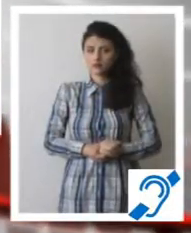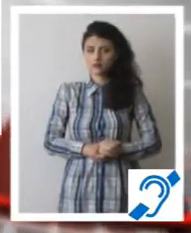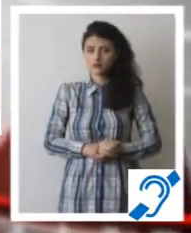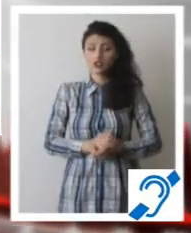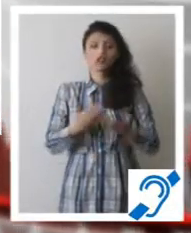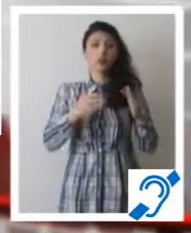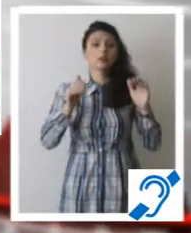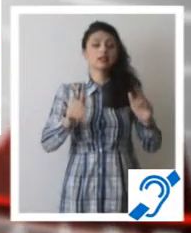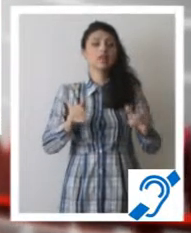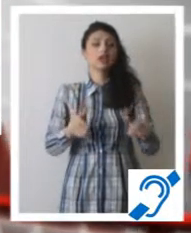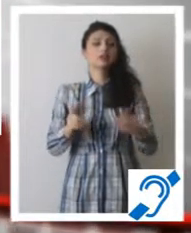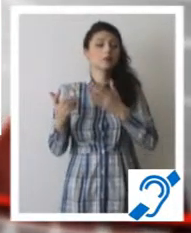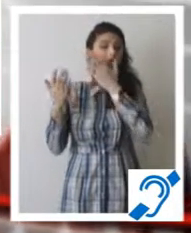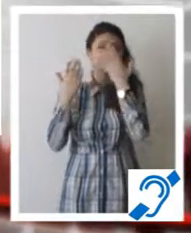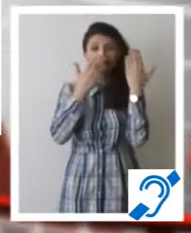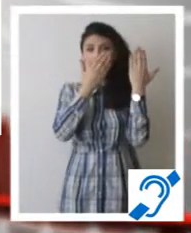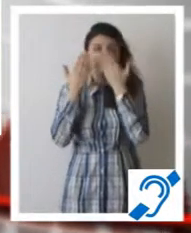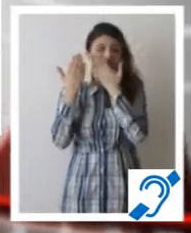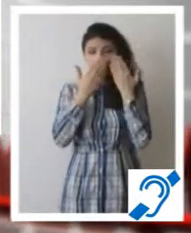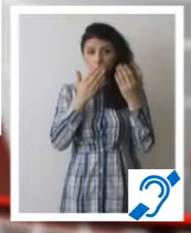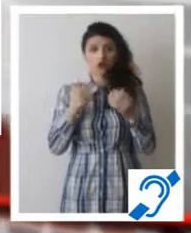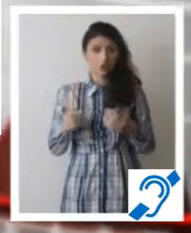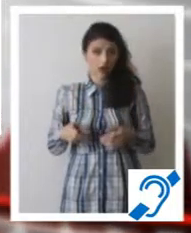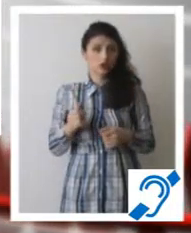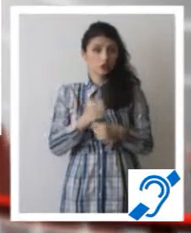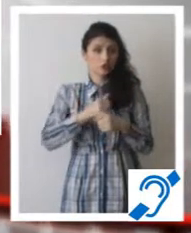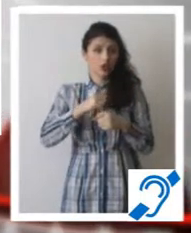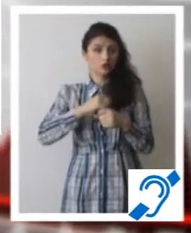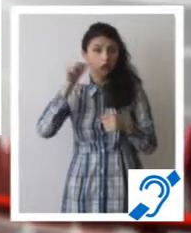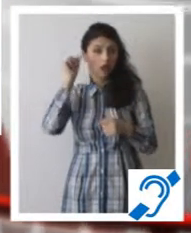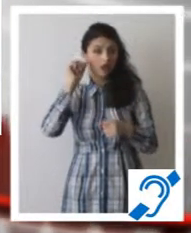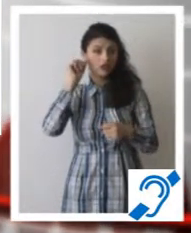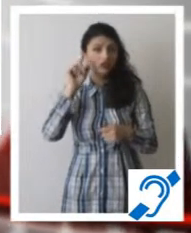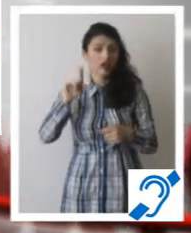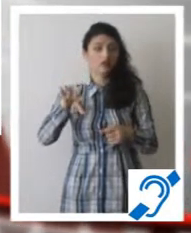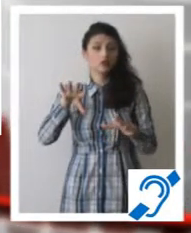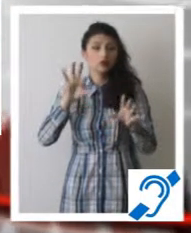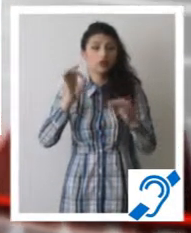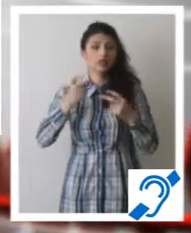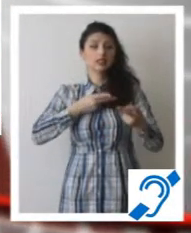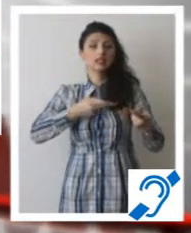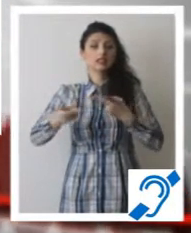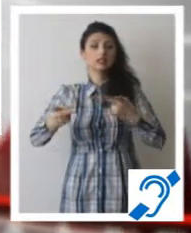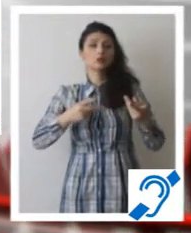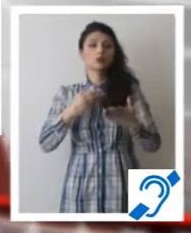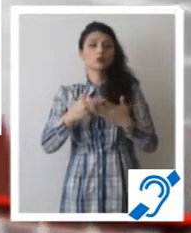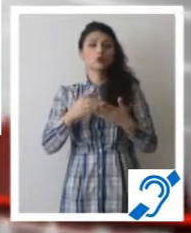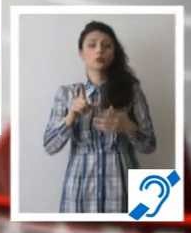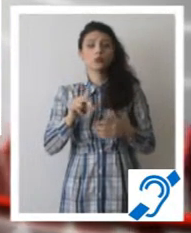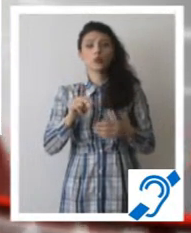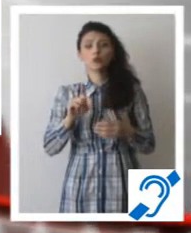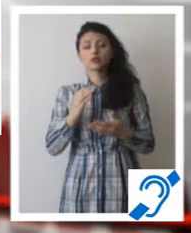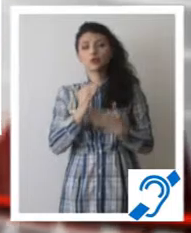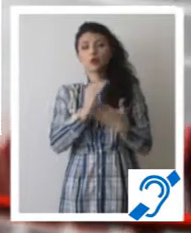Începând de astăzi, în unitățile de învățământ școlar și preșcolar din județul Argeș, a fost reluată distribuția de produse lactate în